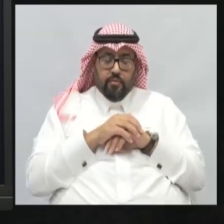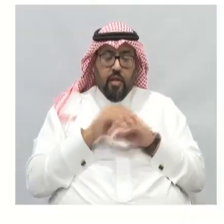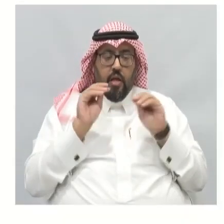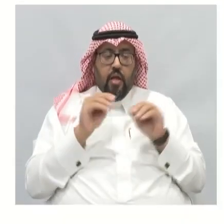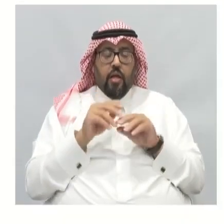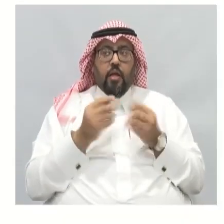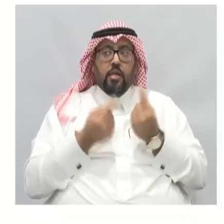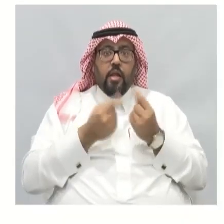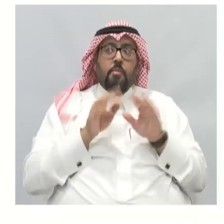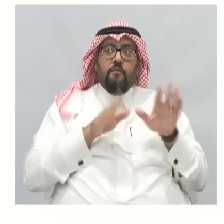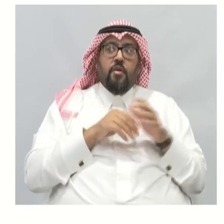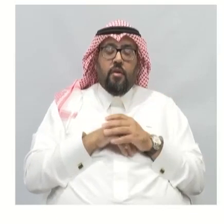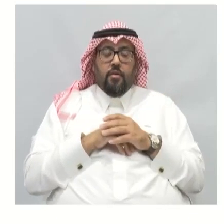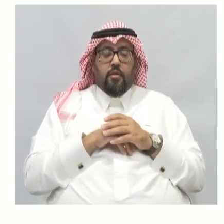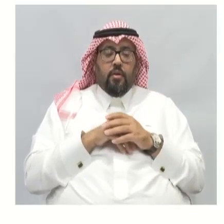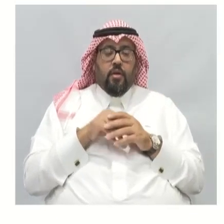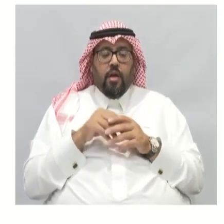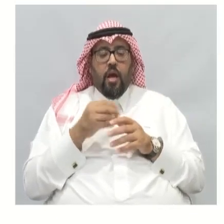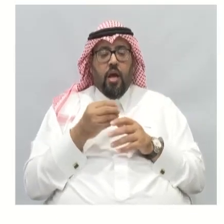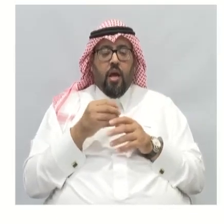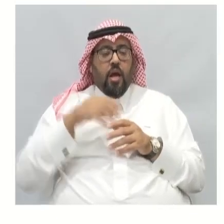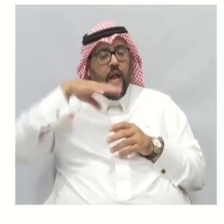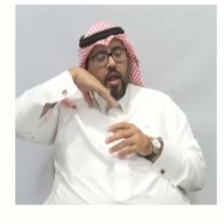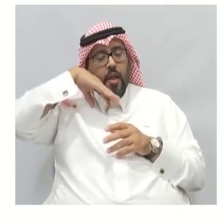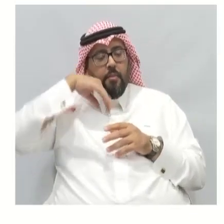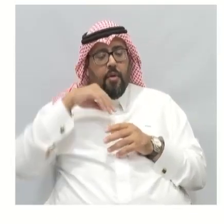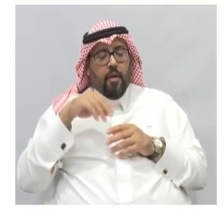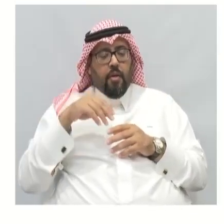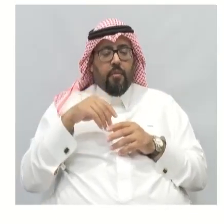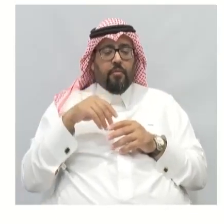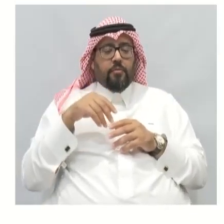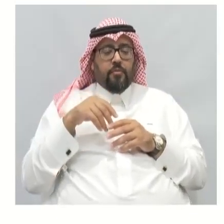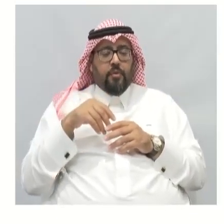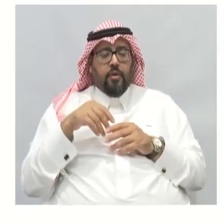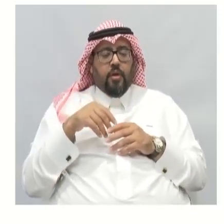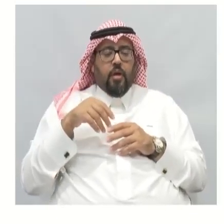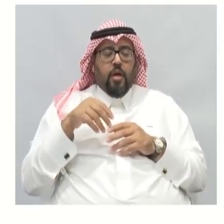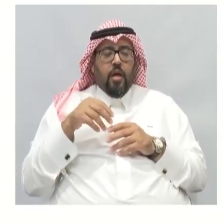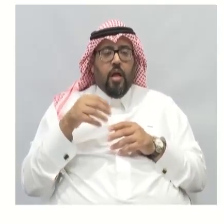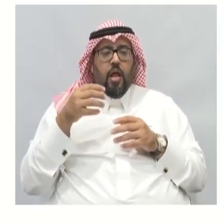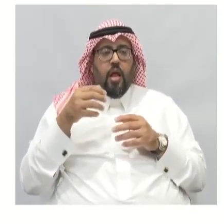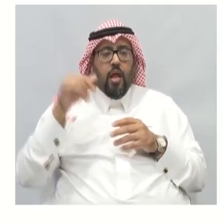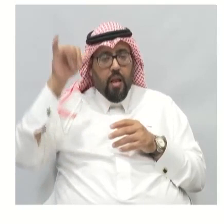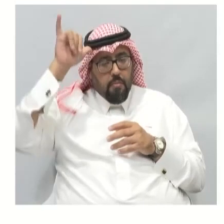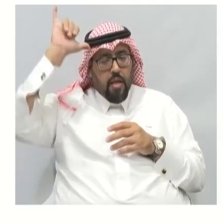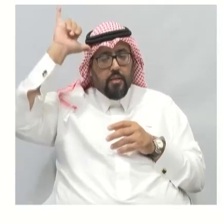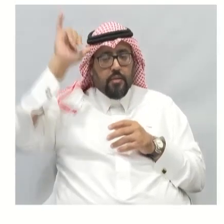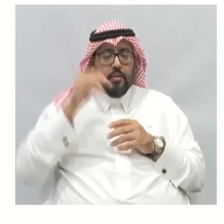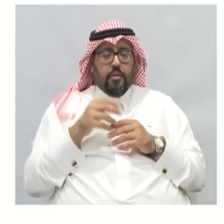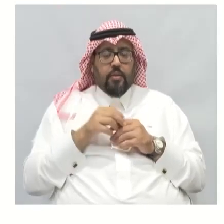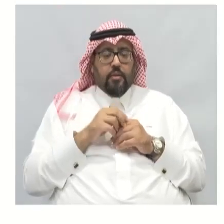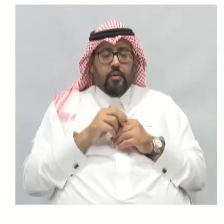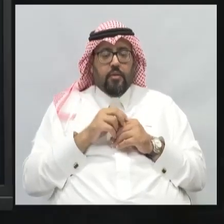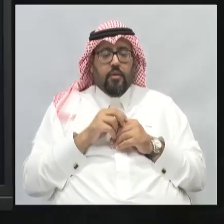كما ترعى ايضا الماشيه والاغنام والماعز